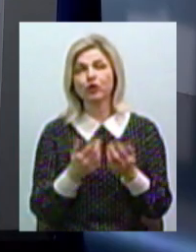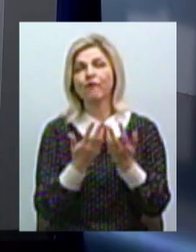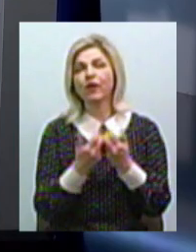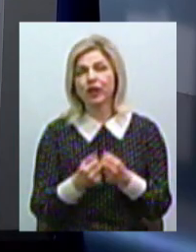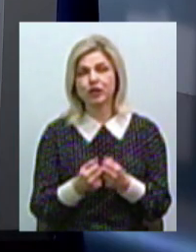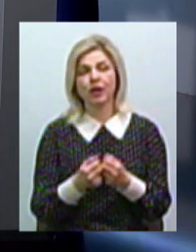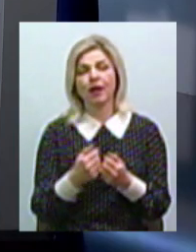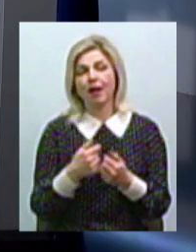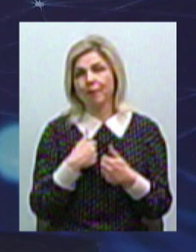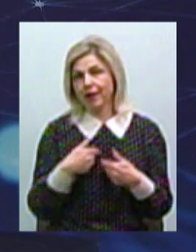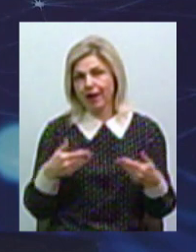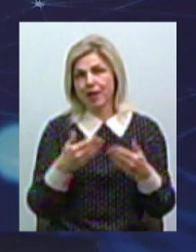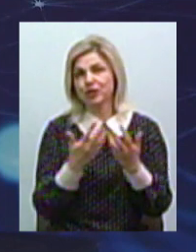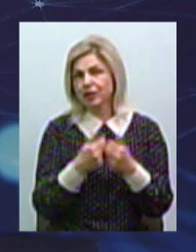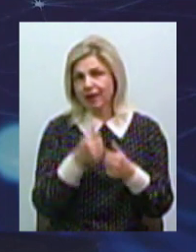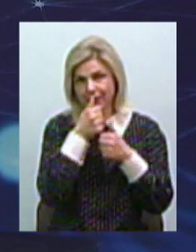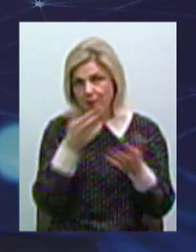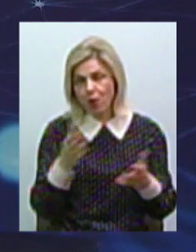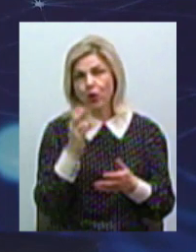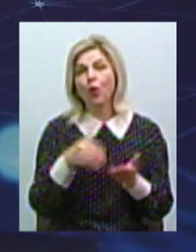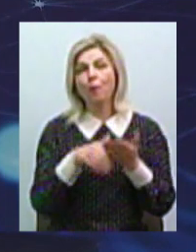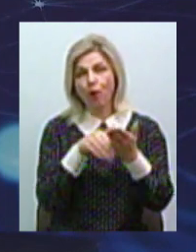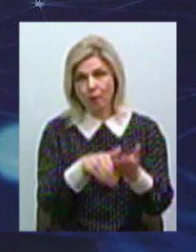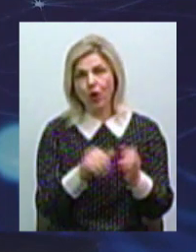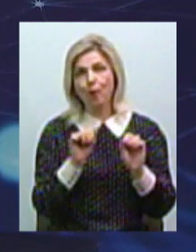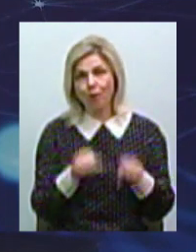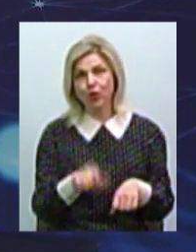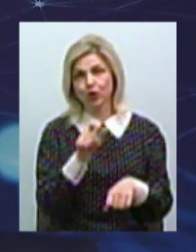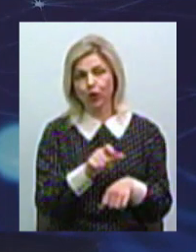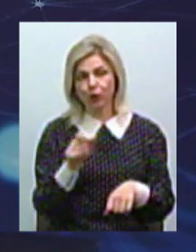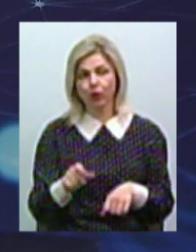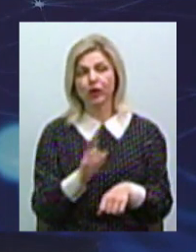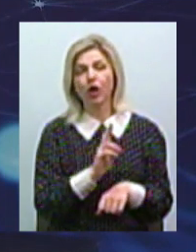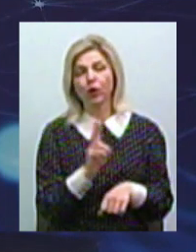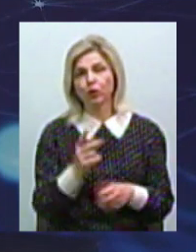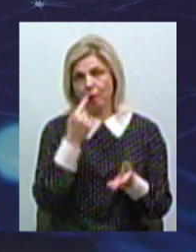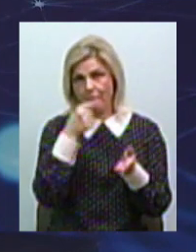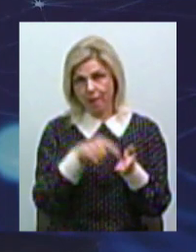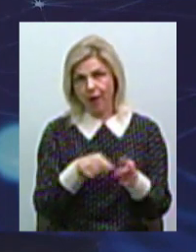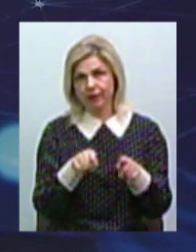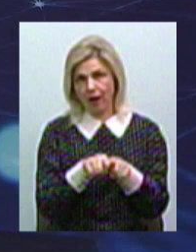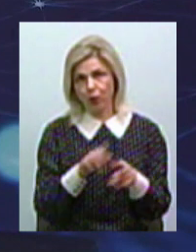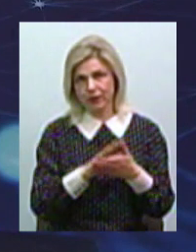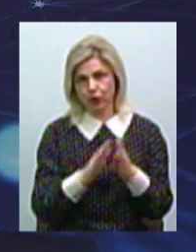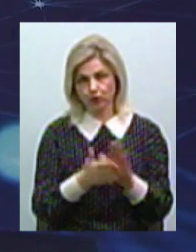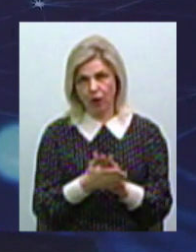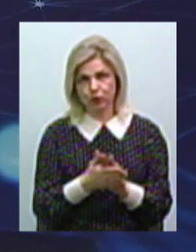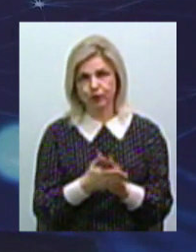можемо допомогти тим людям, які постраждали в таку ситуацію, і вжити певних дій для того, щоб вони не підпадали в